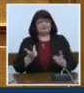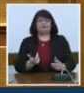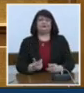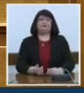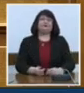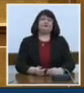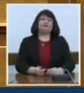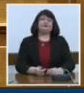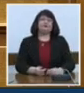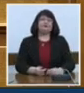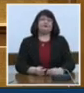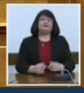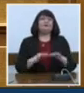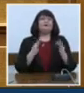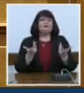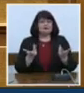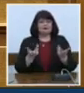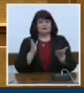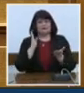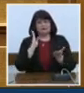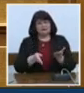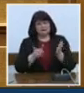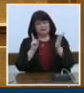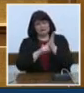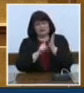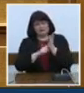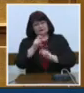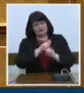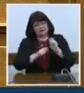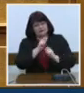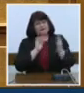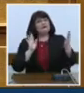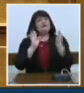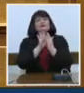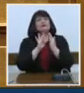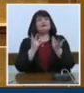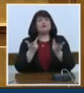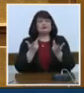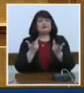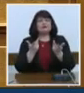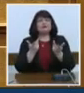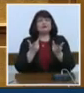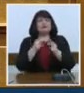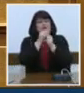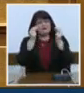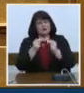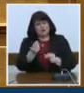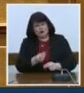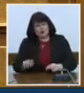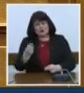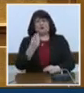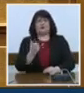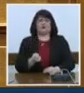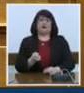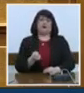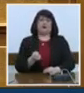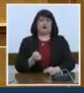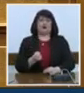πώς το θεσμικό μας πλαίσιο θα αντιμετωπίσει πιο αποτελεσματικά τα